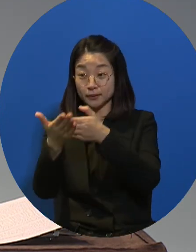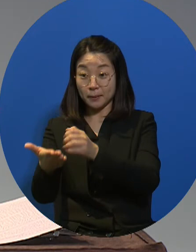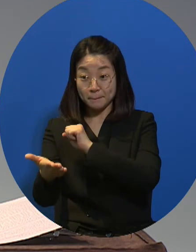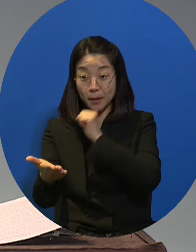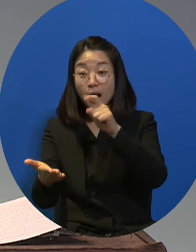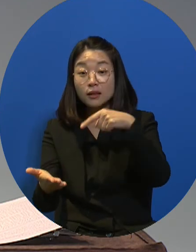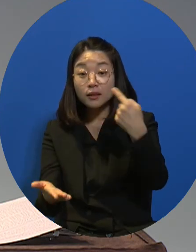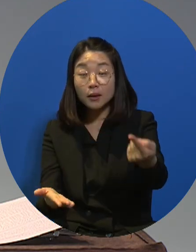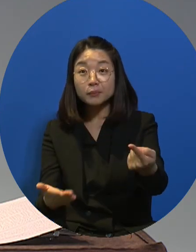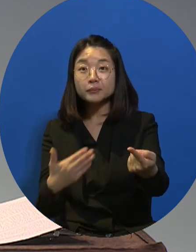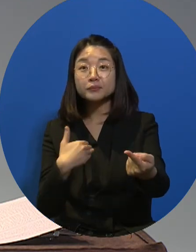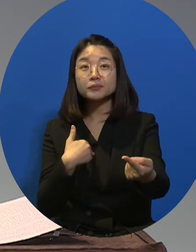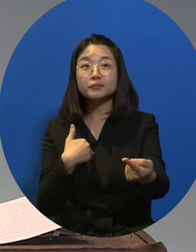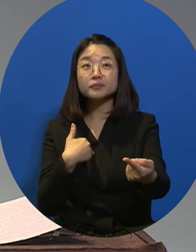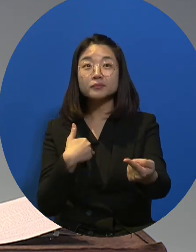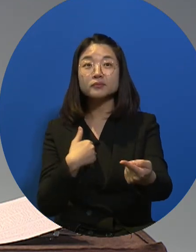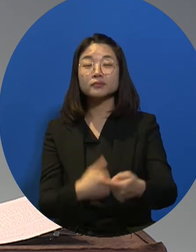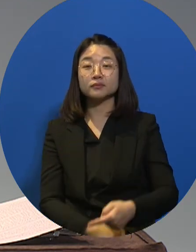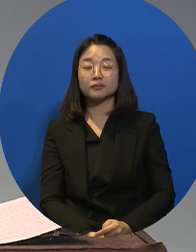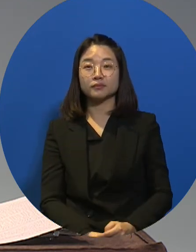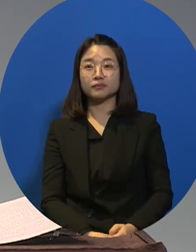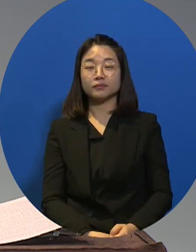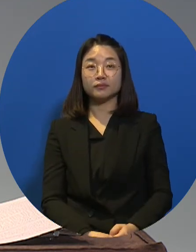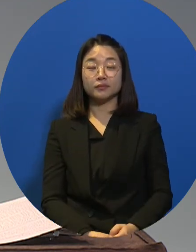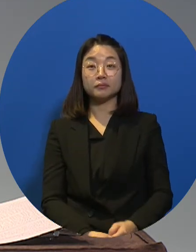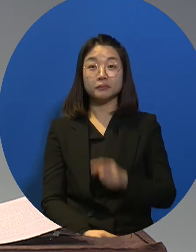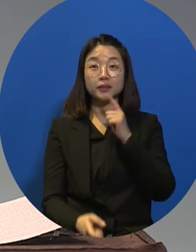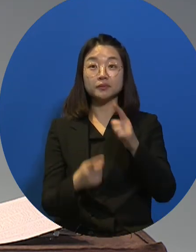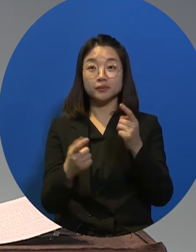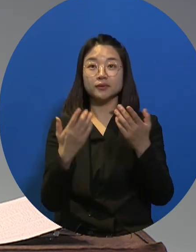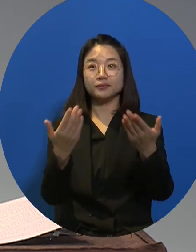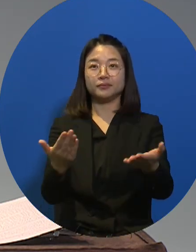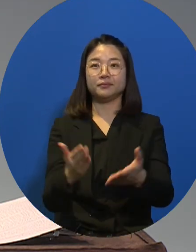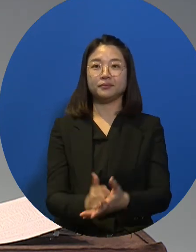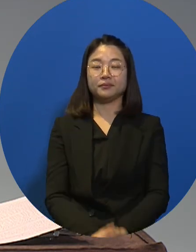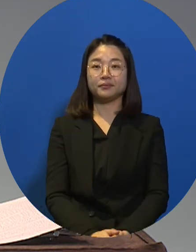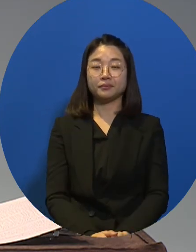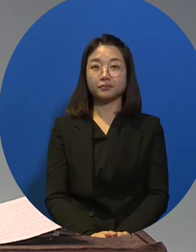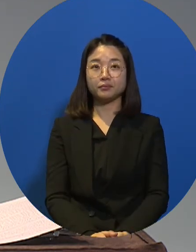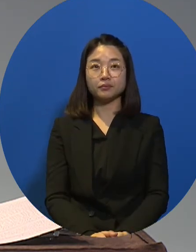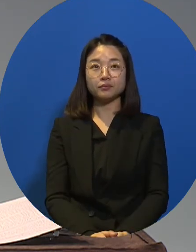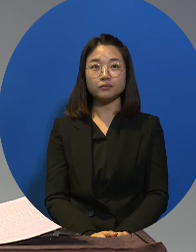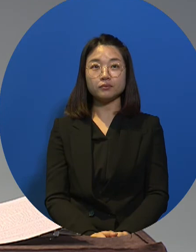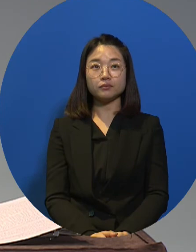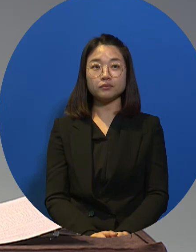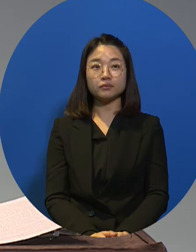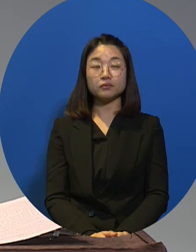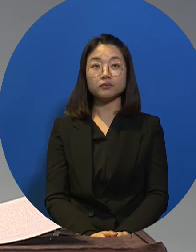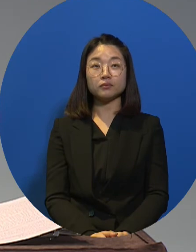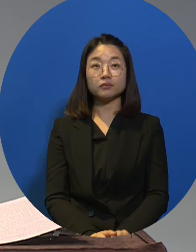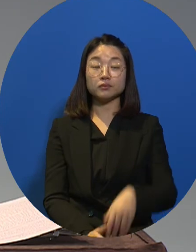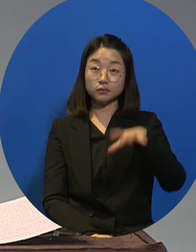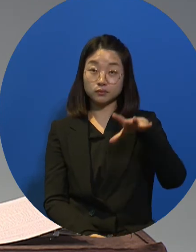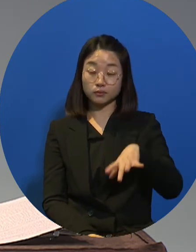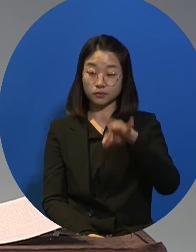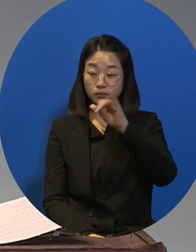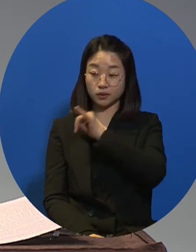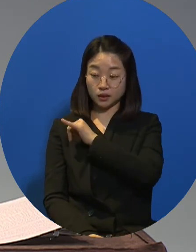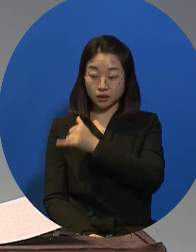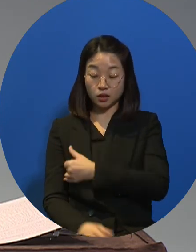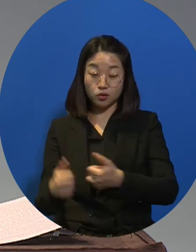되는지에 대한 고민을 중심으로 말씀을 드리겠습니다. 먼저 인권위는